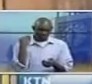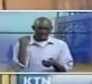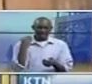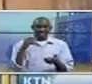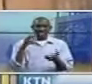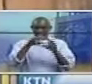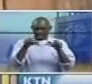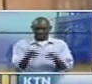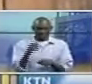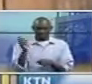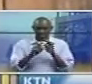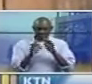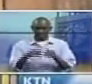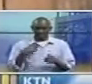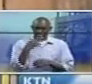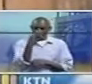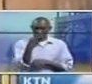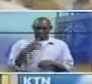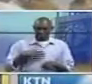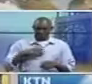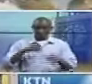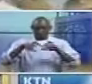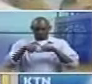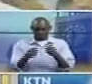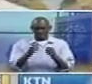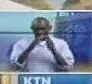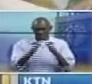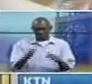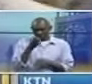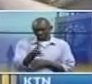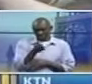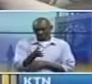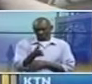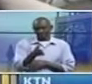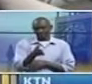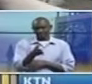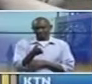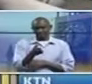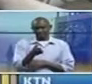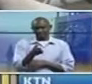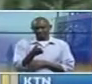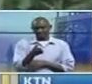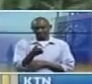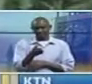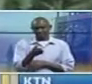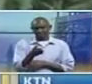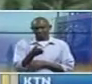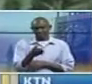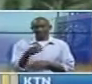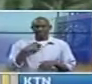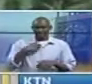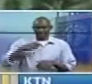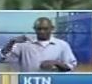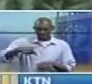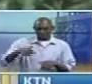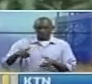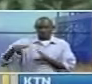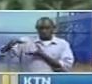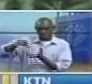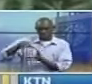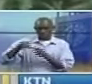Kombo. He says 3 armed men broke into his Chebukaka home in Kabushai constituency. Petroli